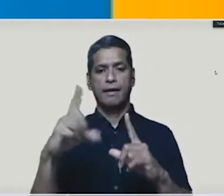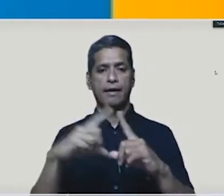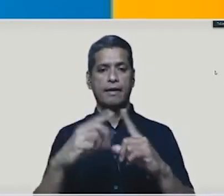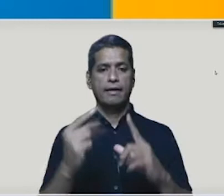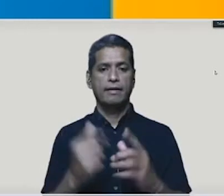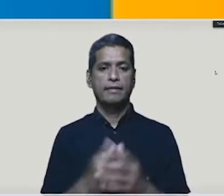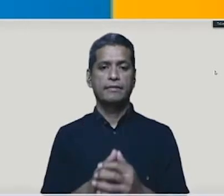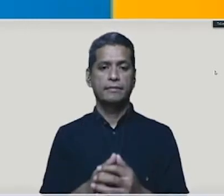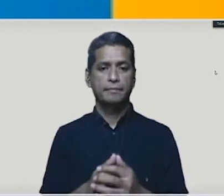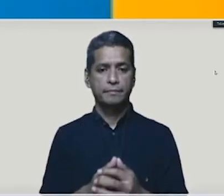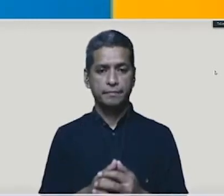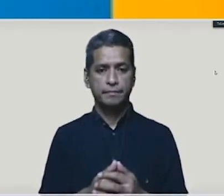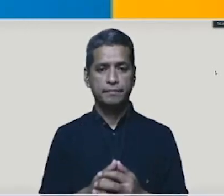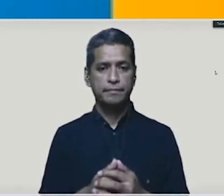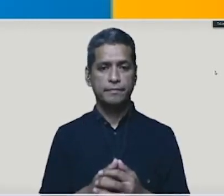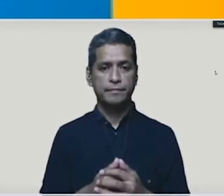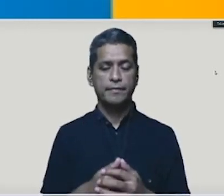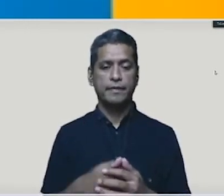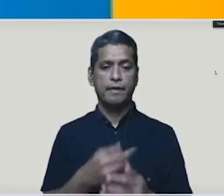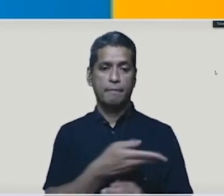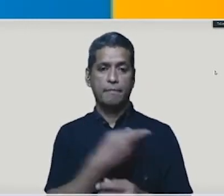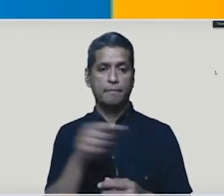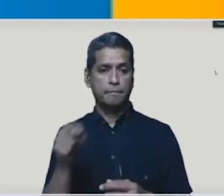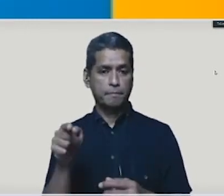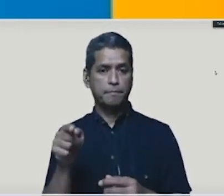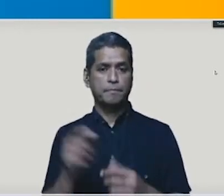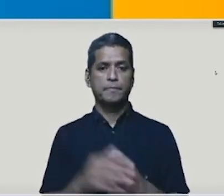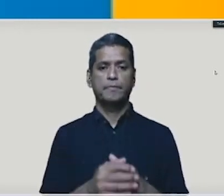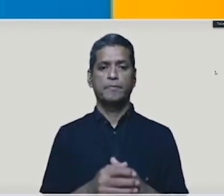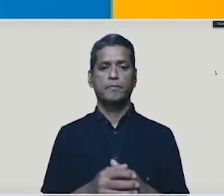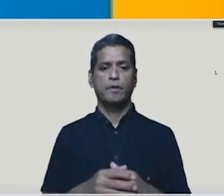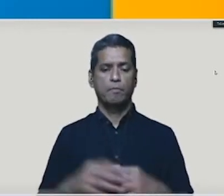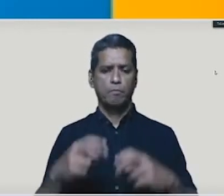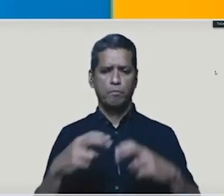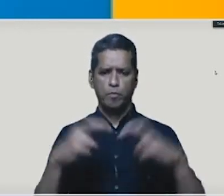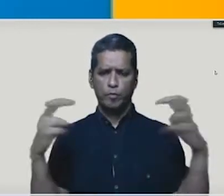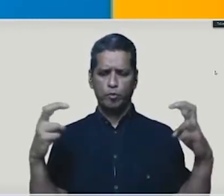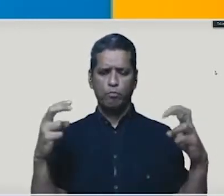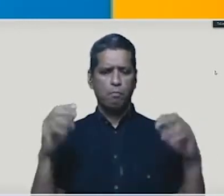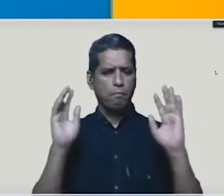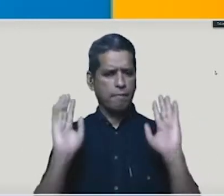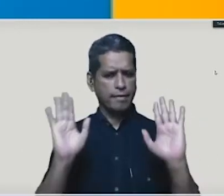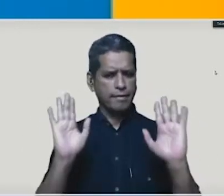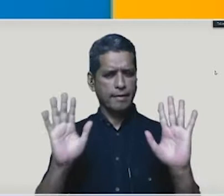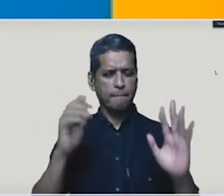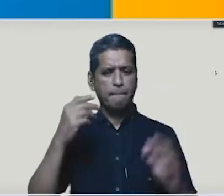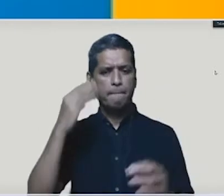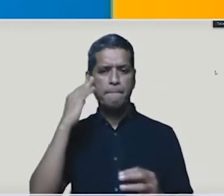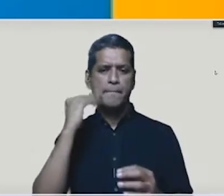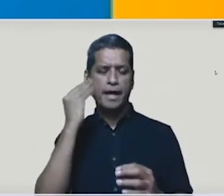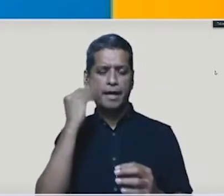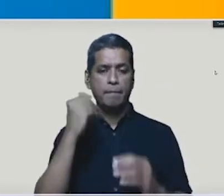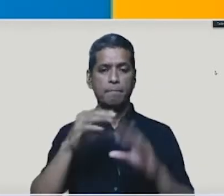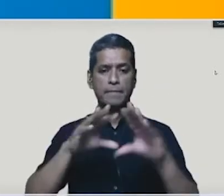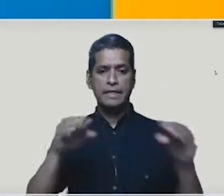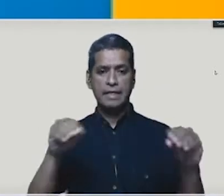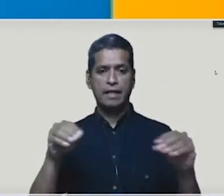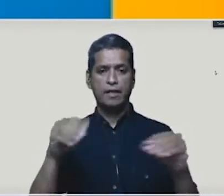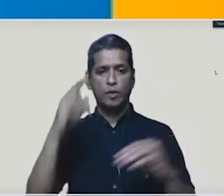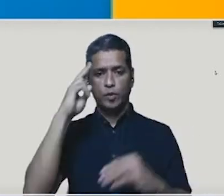percaya bahwa hamba tuhan ini dengan begitu banyak pengalamannya di dalam pelayanan pekerjaan tuhan